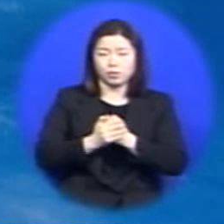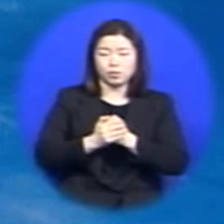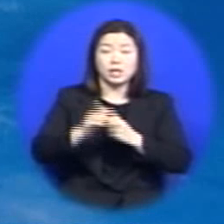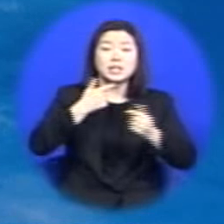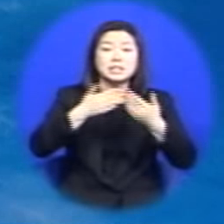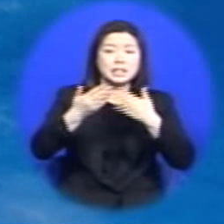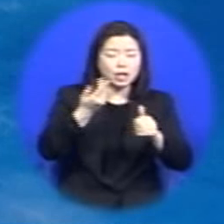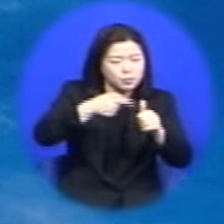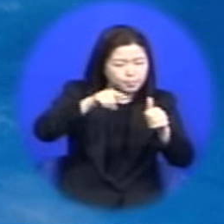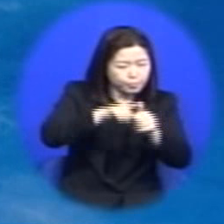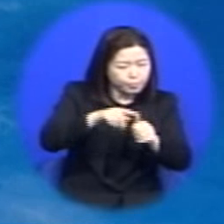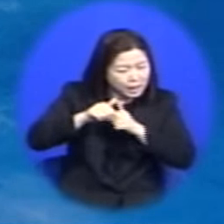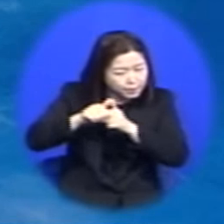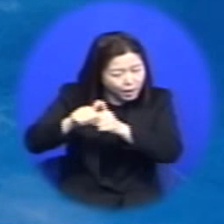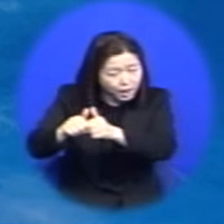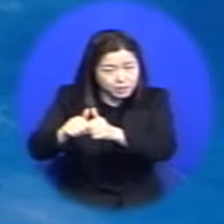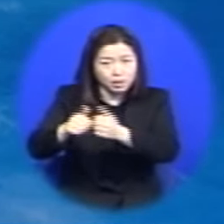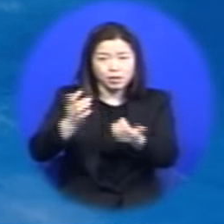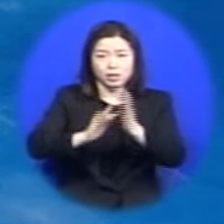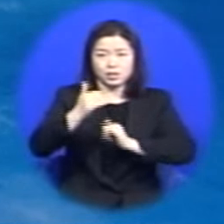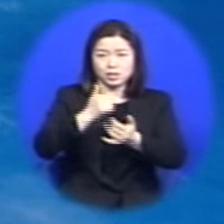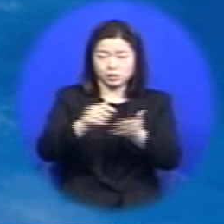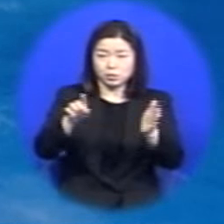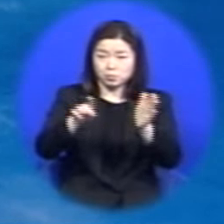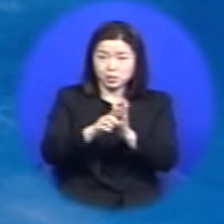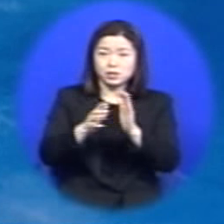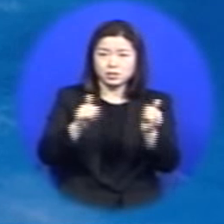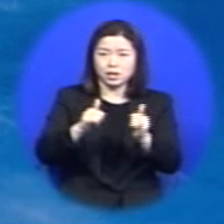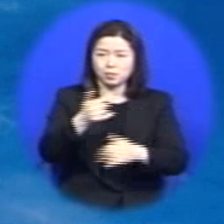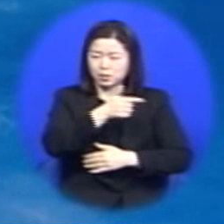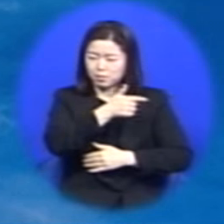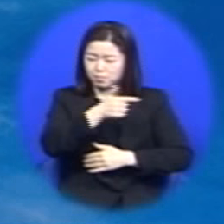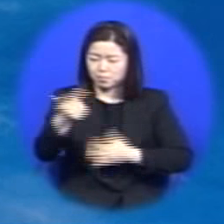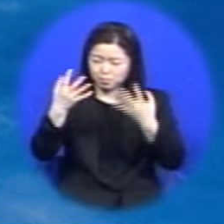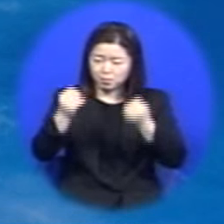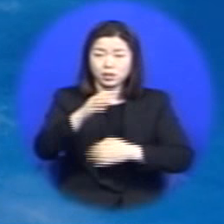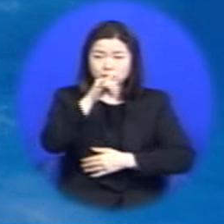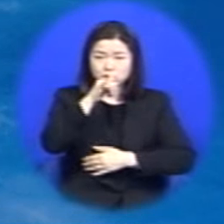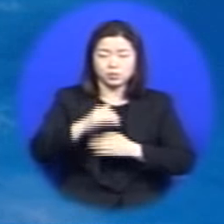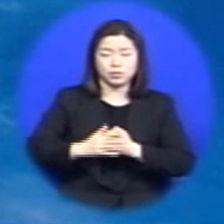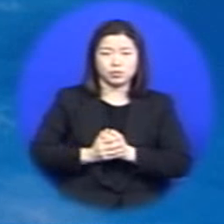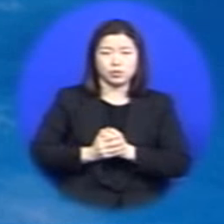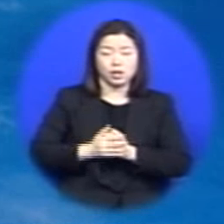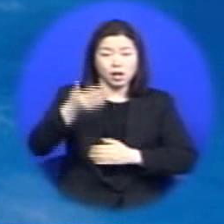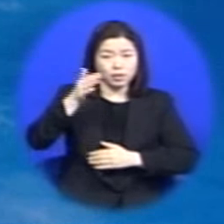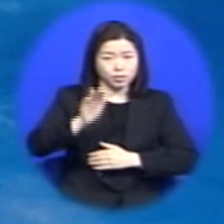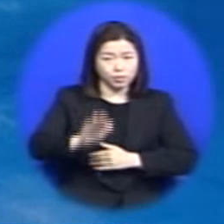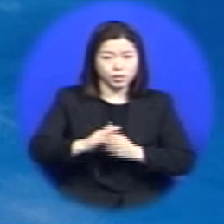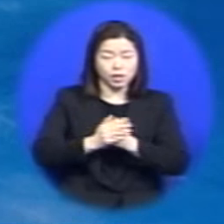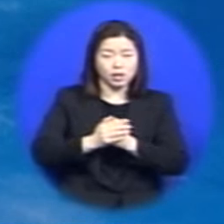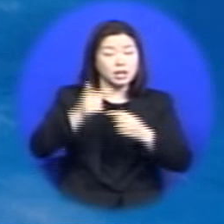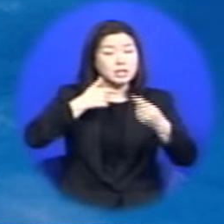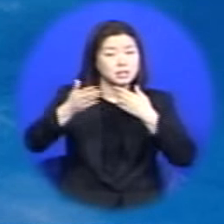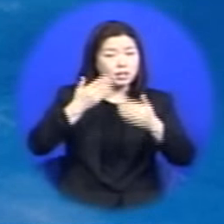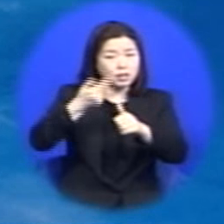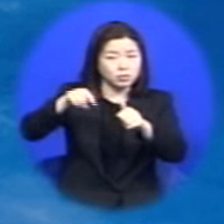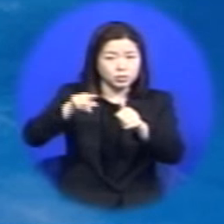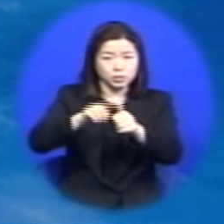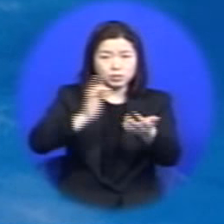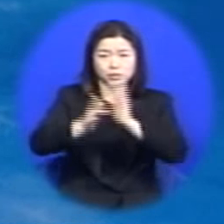체험에 의존해서 예수를 믿으시는 분들이 상당히 많습니다. 그런데 체험에 의존해서